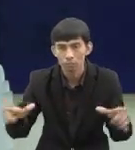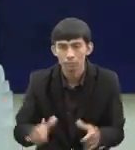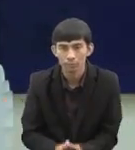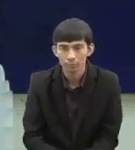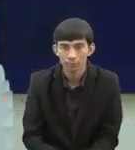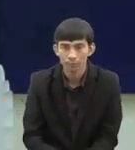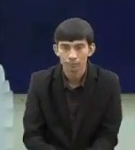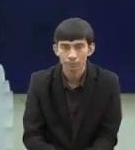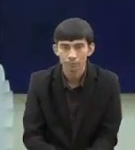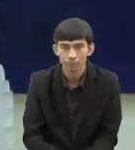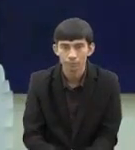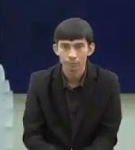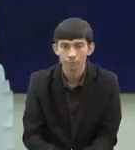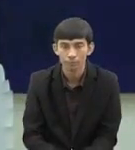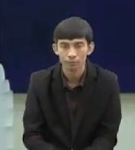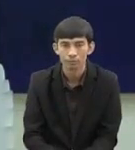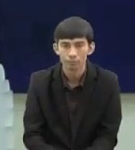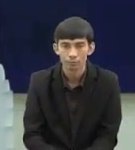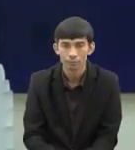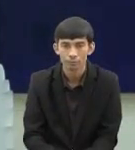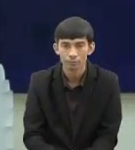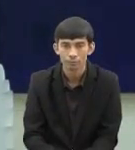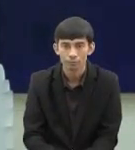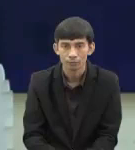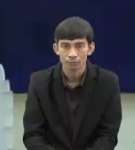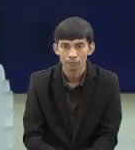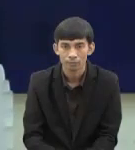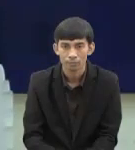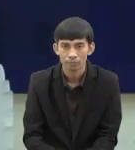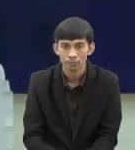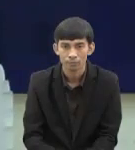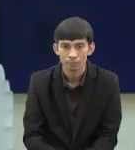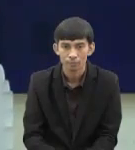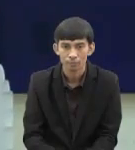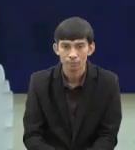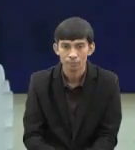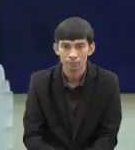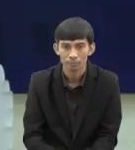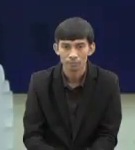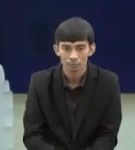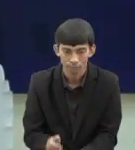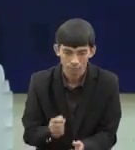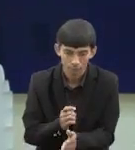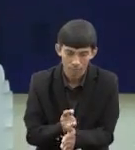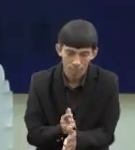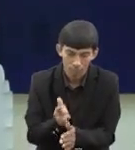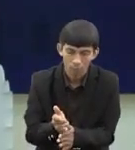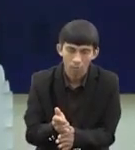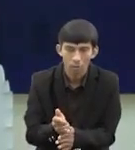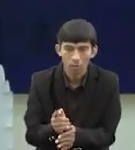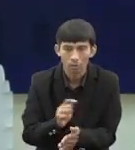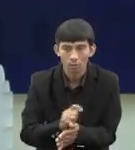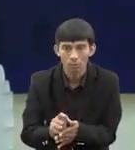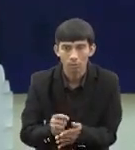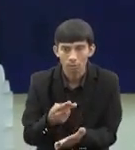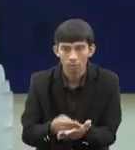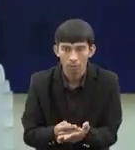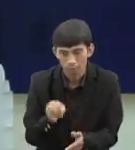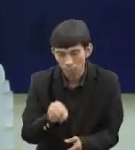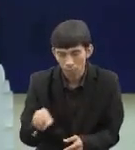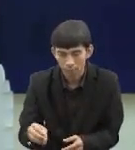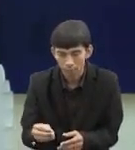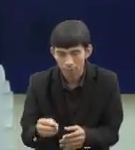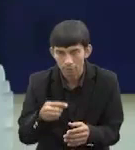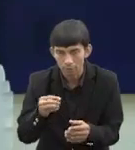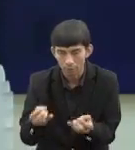thề nhìn là con nát phân nông thông thề nhìn chà. Chà chẳng to tiết. Bà cọp đọc bò ấy xin ngươi tí bí cứ nè bốc đam sơ bốt là ngô sẵn đầy nè con